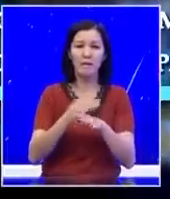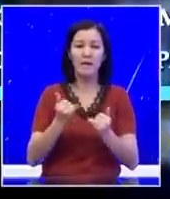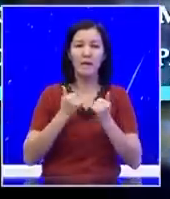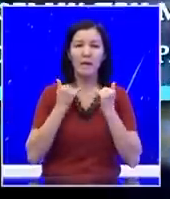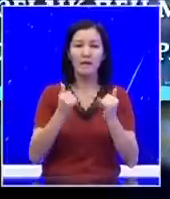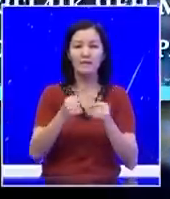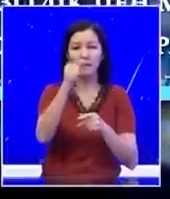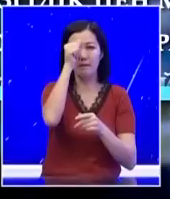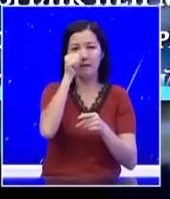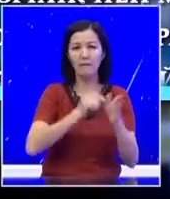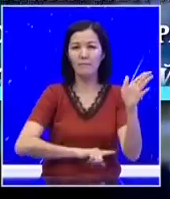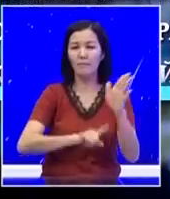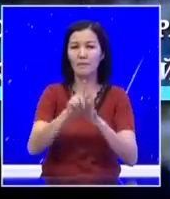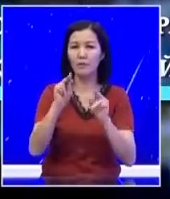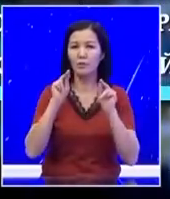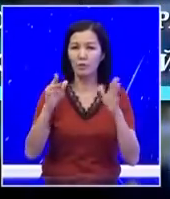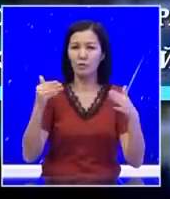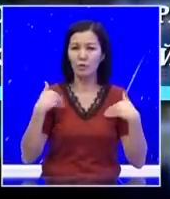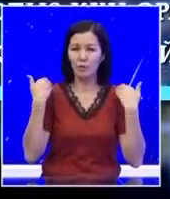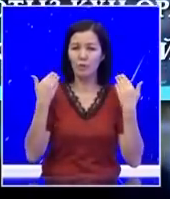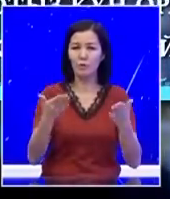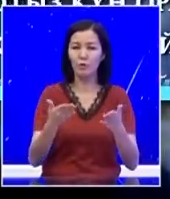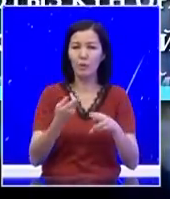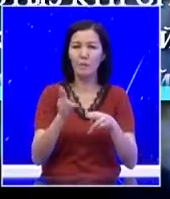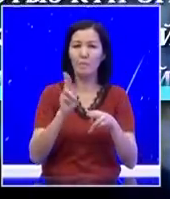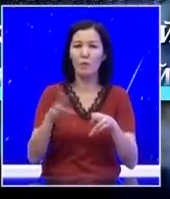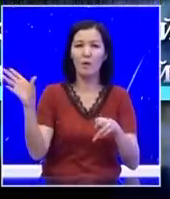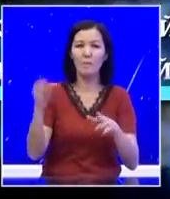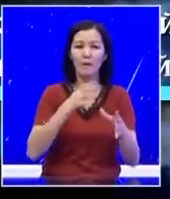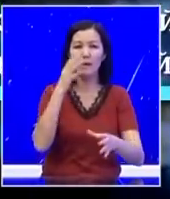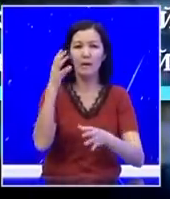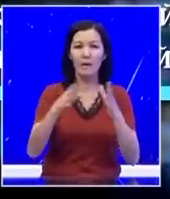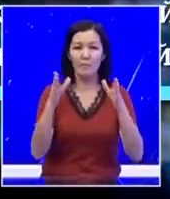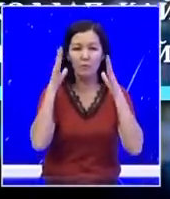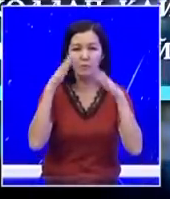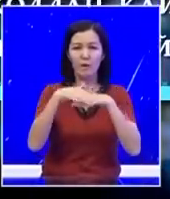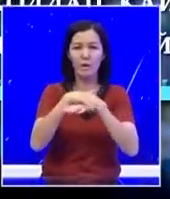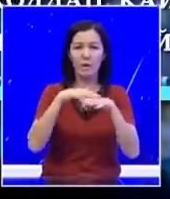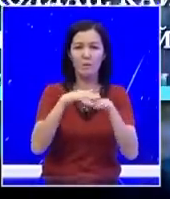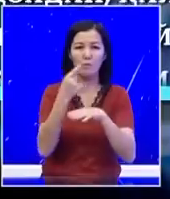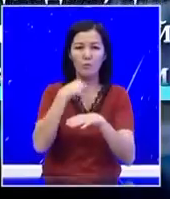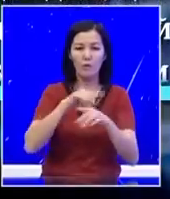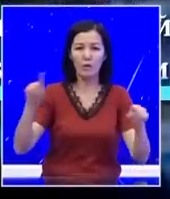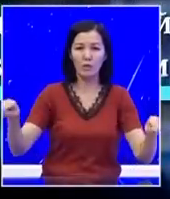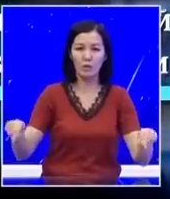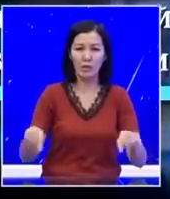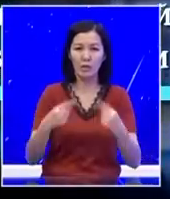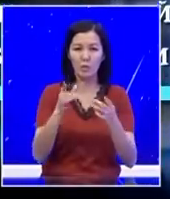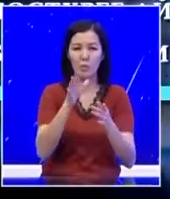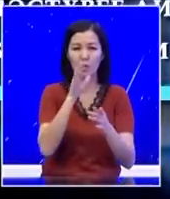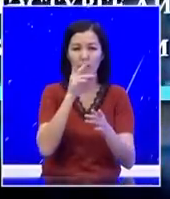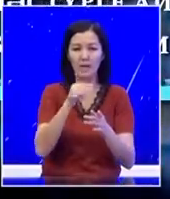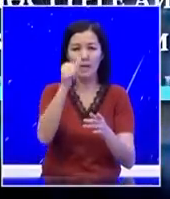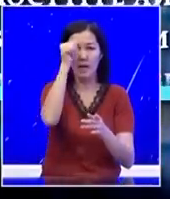Рамазан айының басталуымен шын жүректен құттықтаймын. Бұл бүкіл әлемдегі мұсылман қауымы үшін рухани жаңару мен жаңғыру